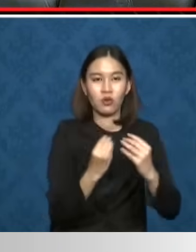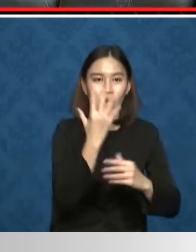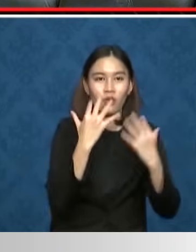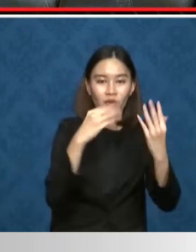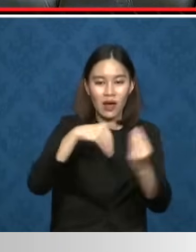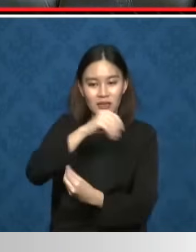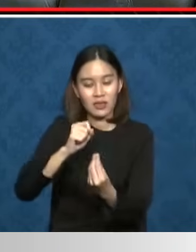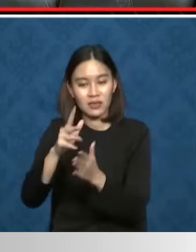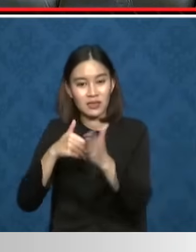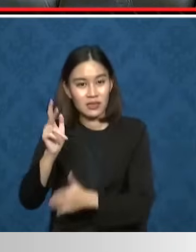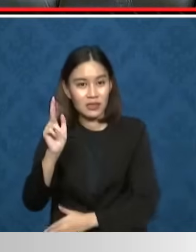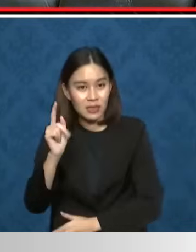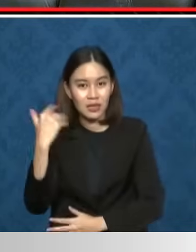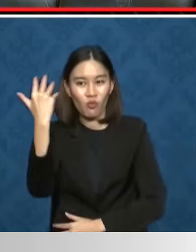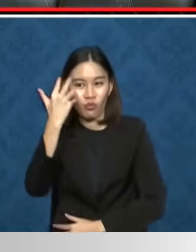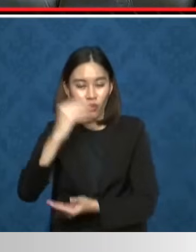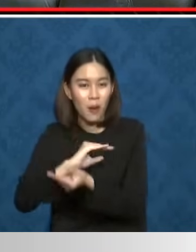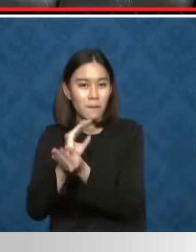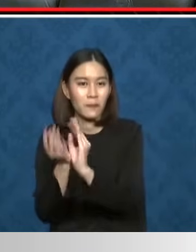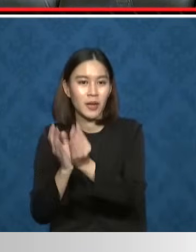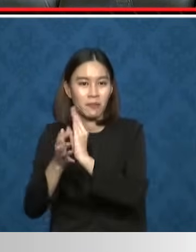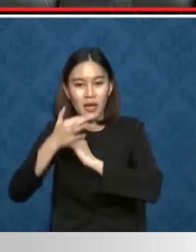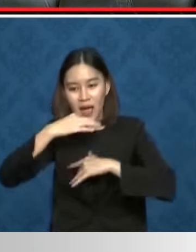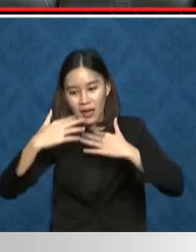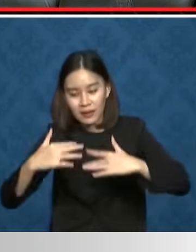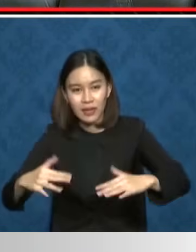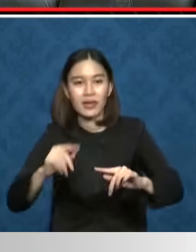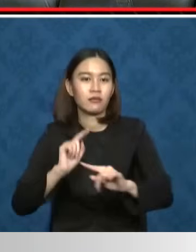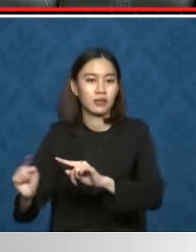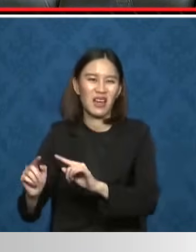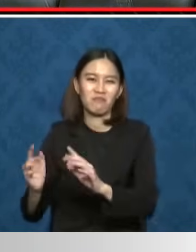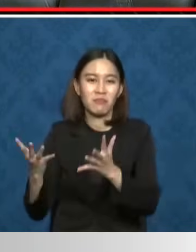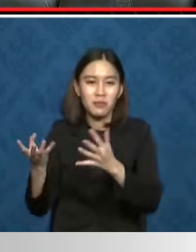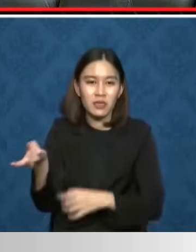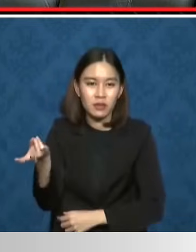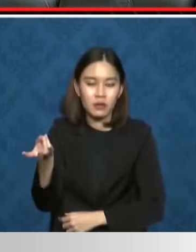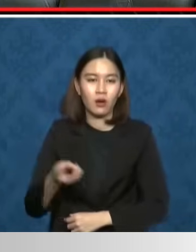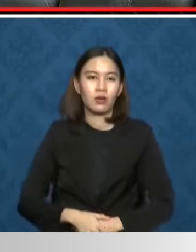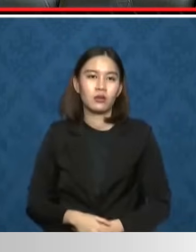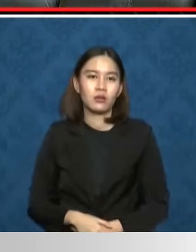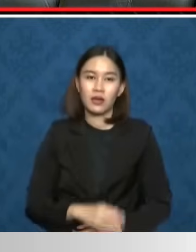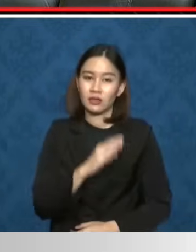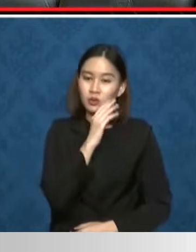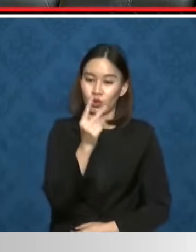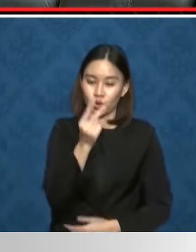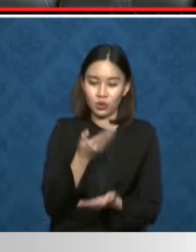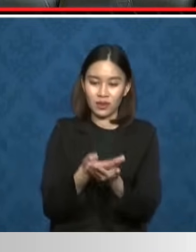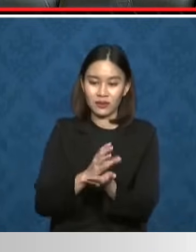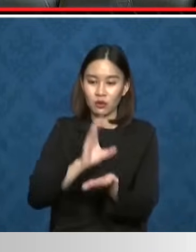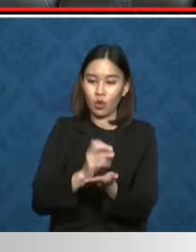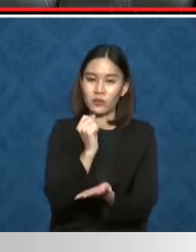เขียวปัญหาสภาพภูมิอากาศเปลี่ยนแปลงด้านทะเลและด้านอื่นๆนอกจากนี้ครับหากเราดูงบประมาณราย